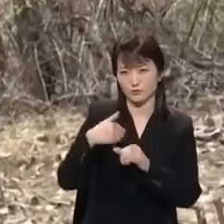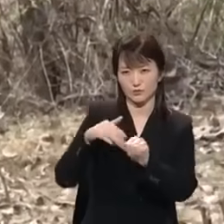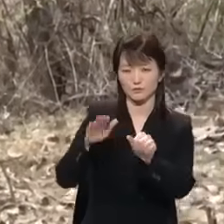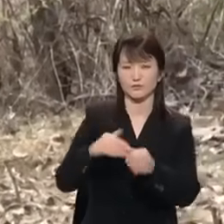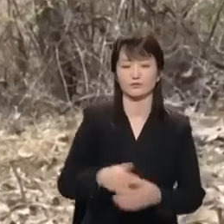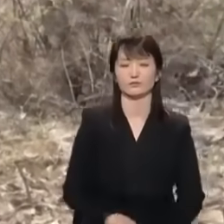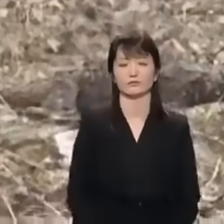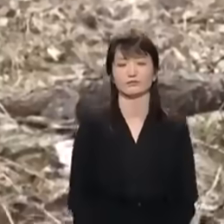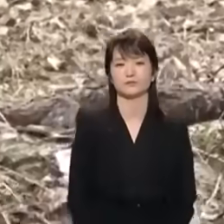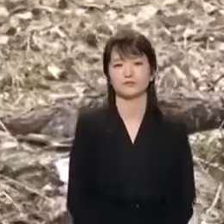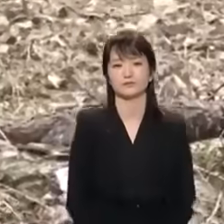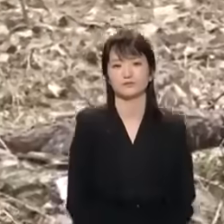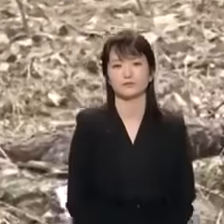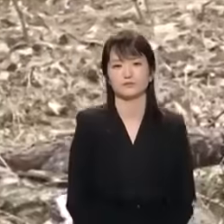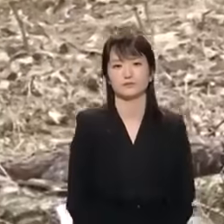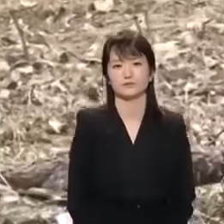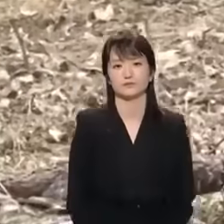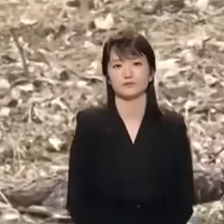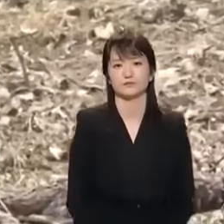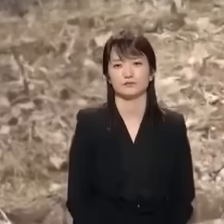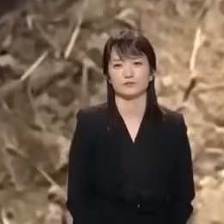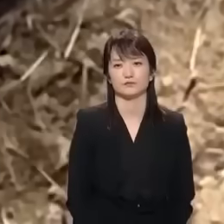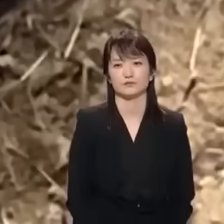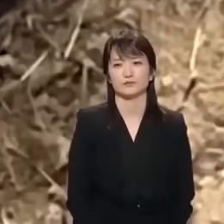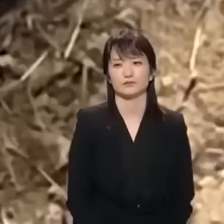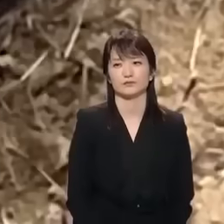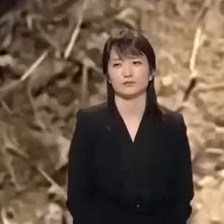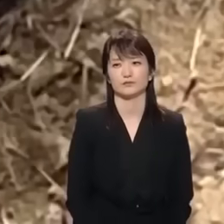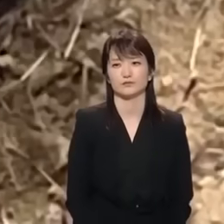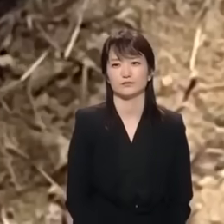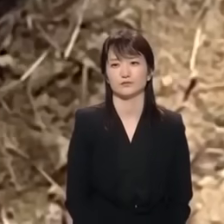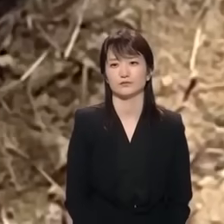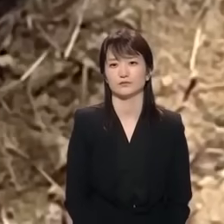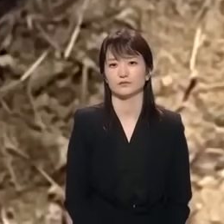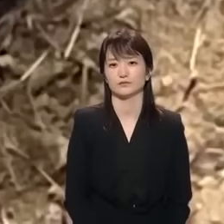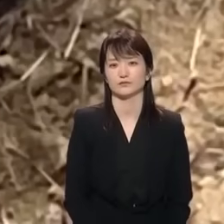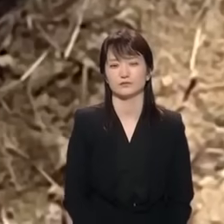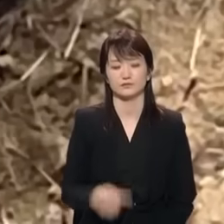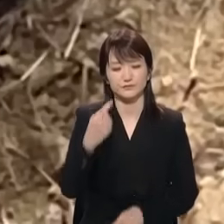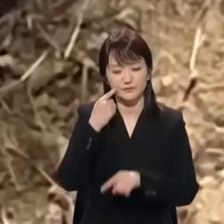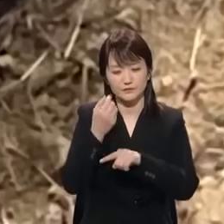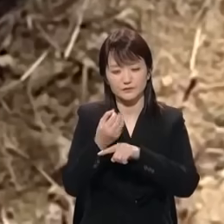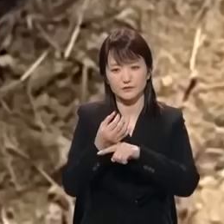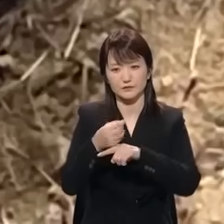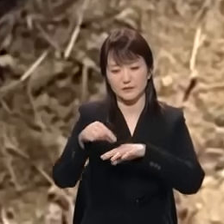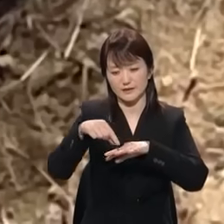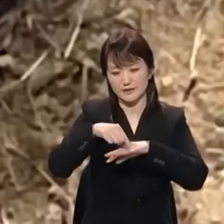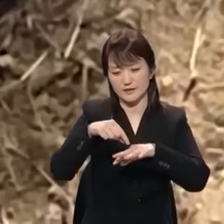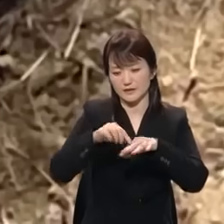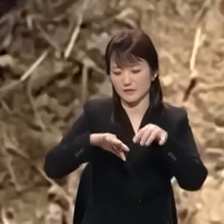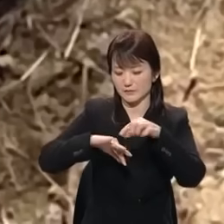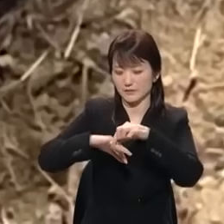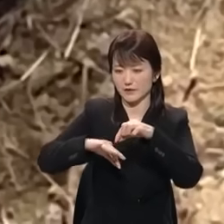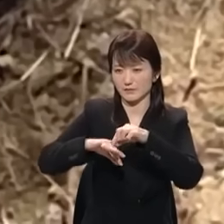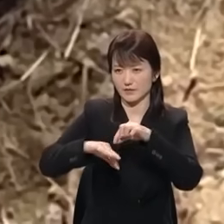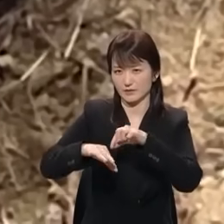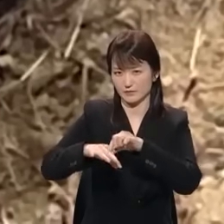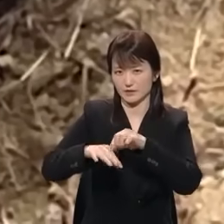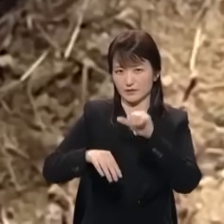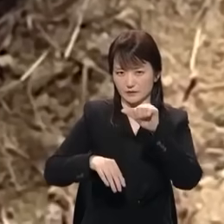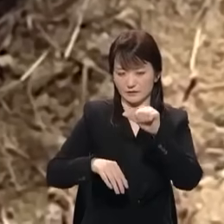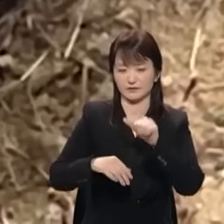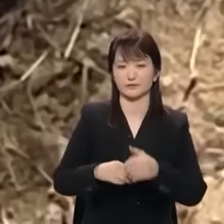사진 다시 한번만 좀 보여 주실래요 저거 거의 뭐 약간 래퍼 수준 아닙니까 스액 약간 이런 거 그런 느낌인데